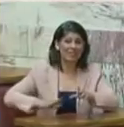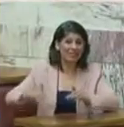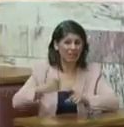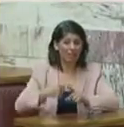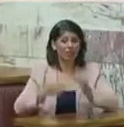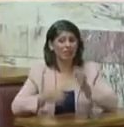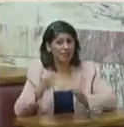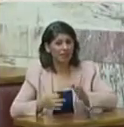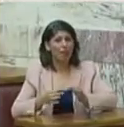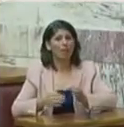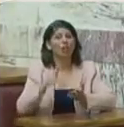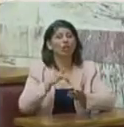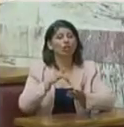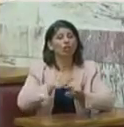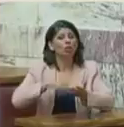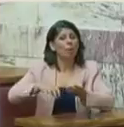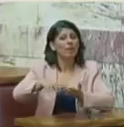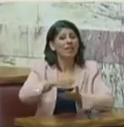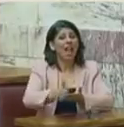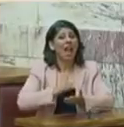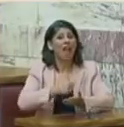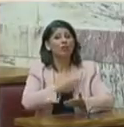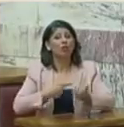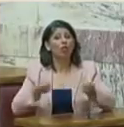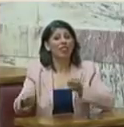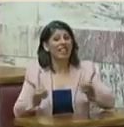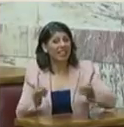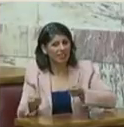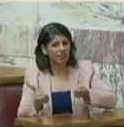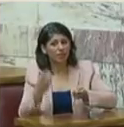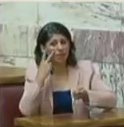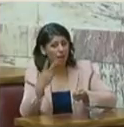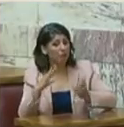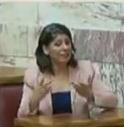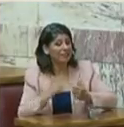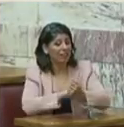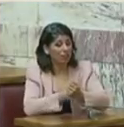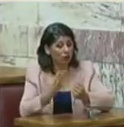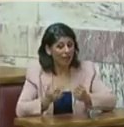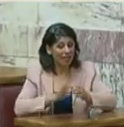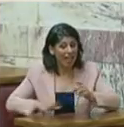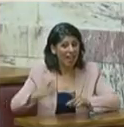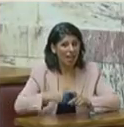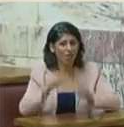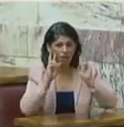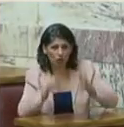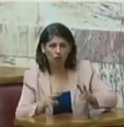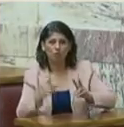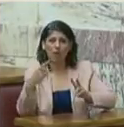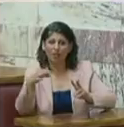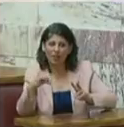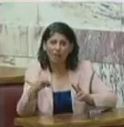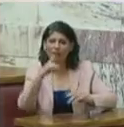τοπική αυτοδιοίκηση, συνθέτουμε, βλέπουμε τις δυνατότητες του τόπου, αναγνωρίζουμε τις αδυναμίες και τις